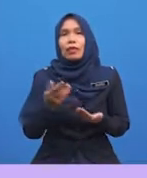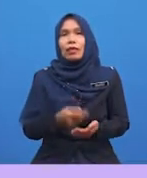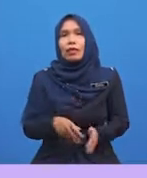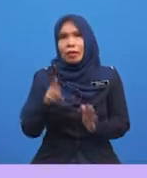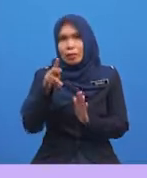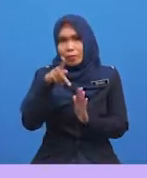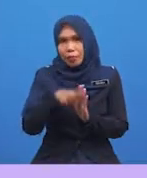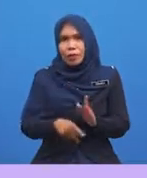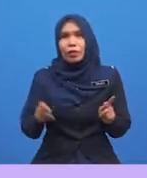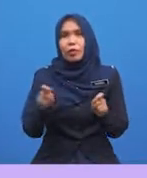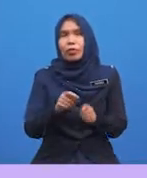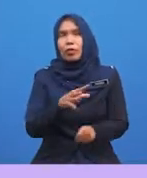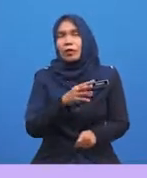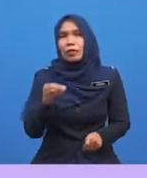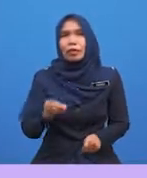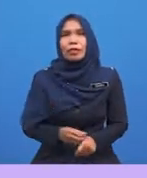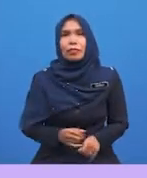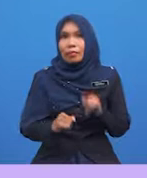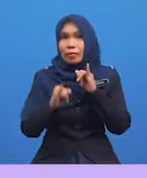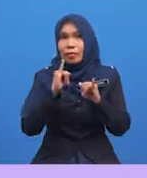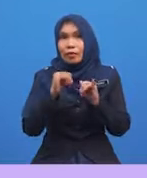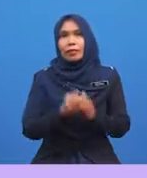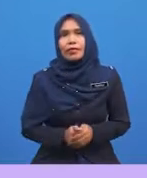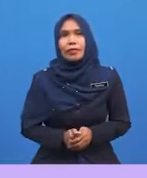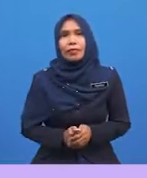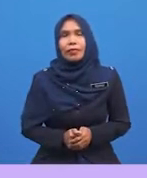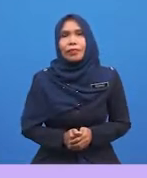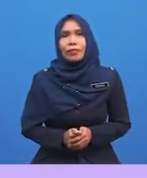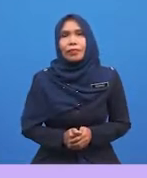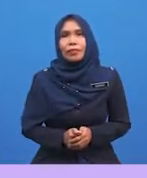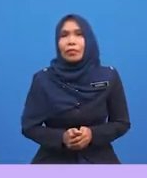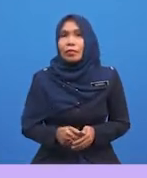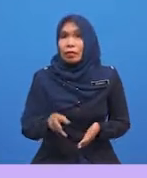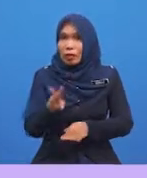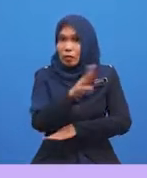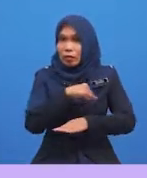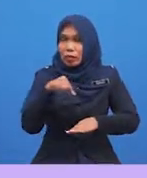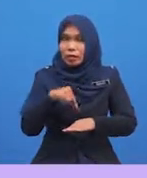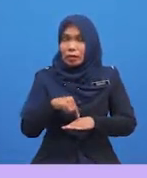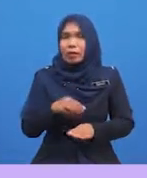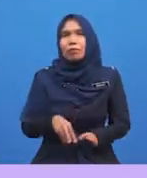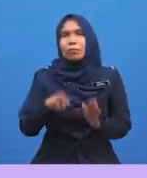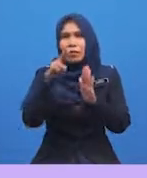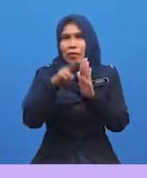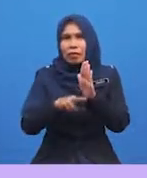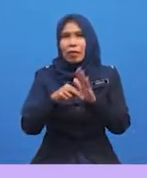kawasan tanah tinggi, darjah ketersampaiannya adalah rendah kerana bentuk muka bumi